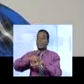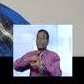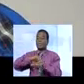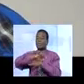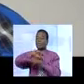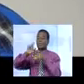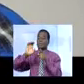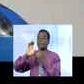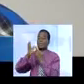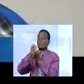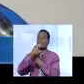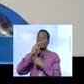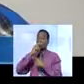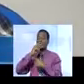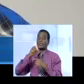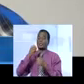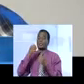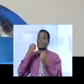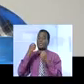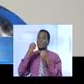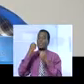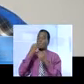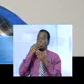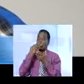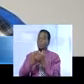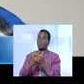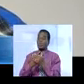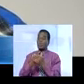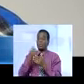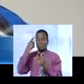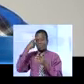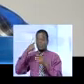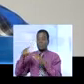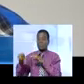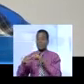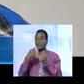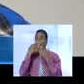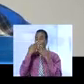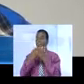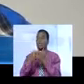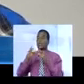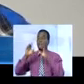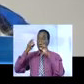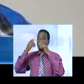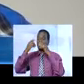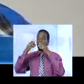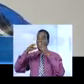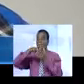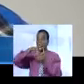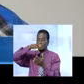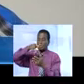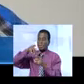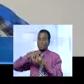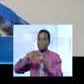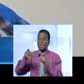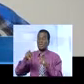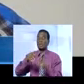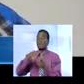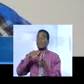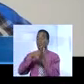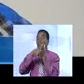les conditions sont réunies pour faire de bonnes études. Ben, souvent, on néglige un peu